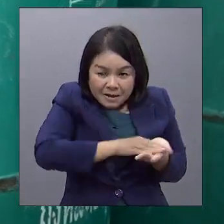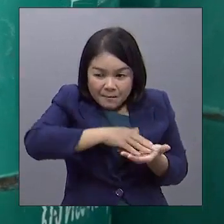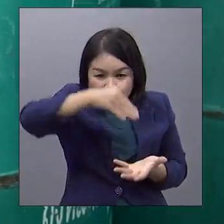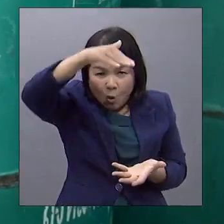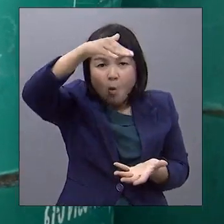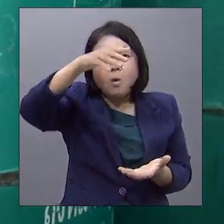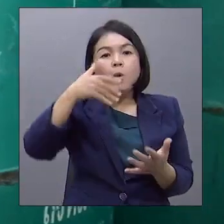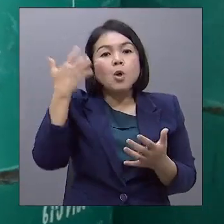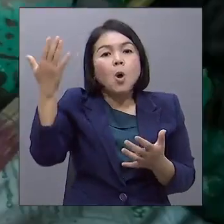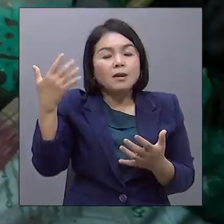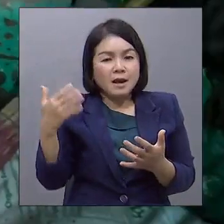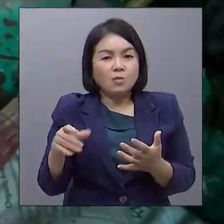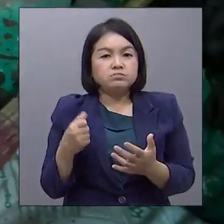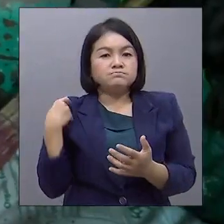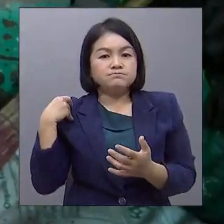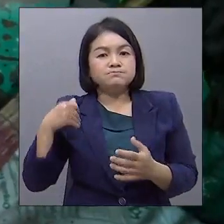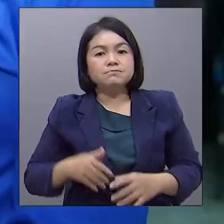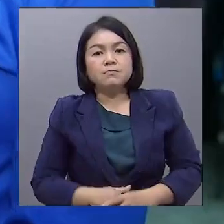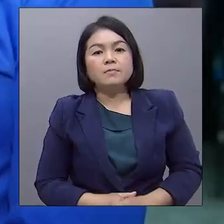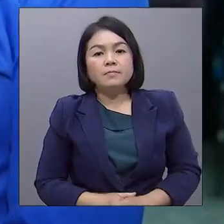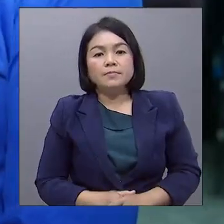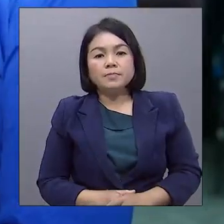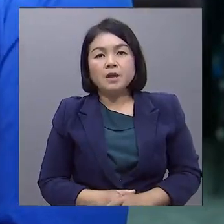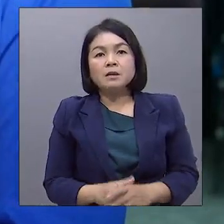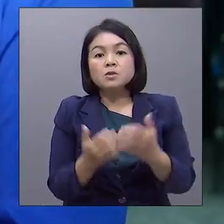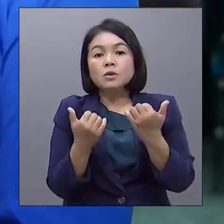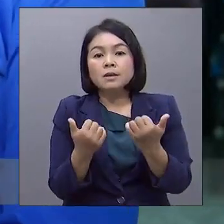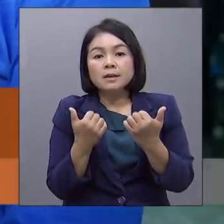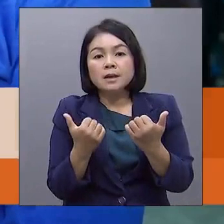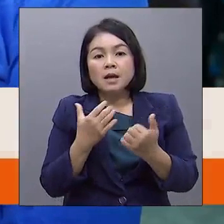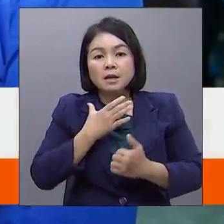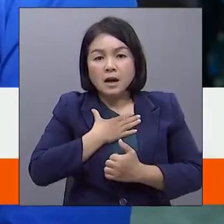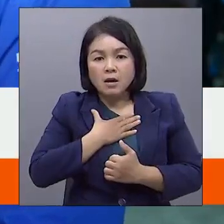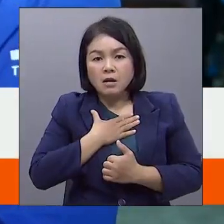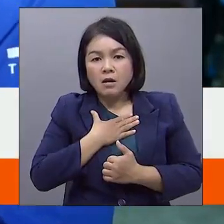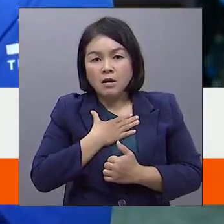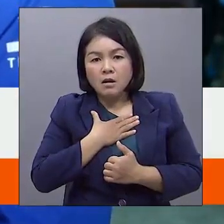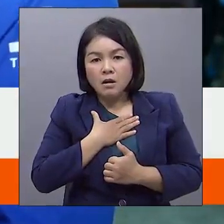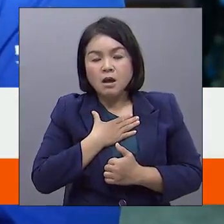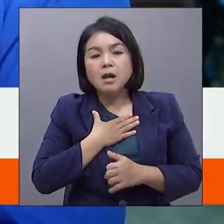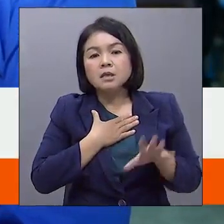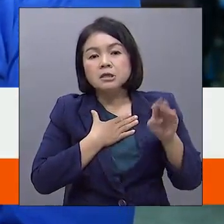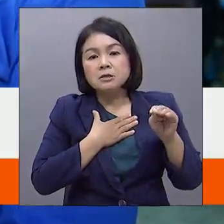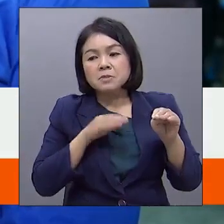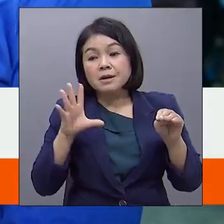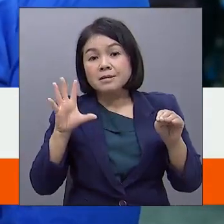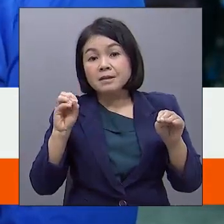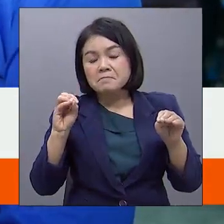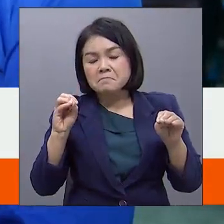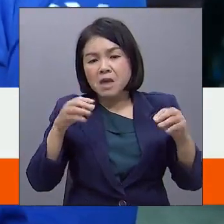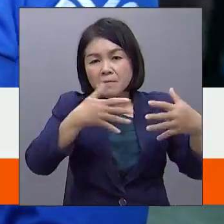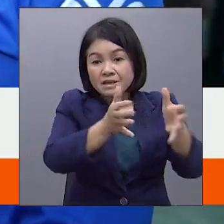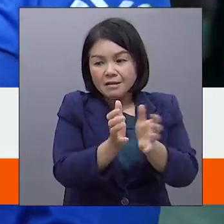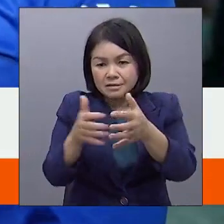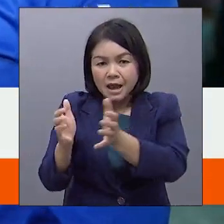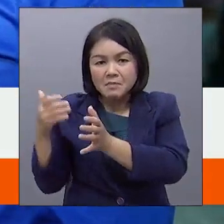จะขึ้นราคาไปแล้วเหมือนกันค่ะ ตอนนี้ผมได้อยู่40-50ถังต่อวัน มันเพิ่มขึ้นลดลงยัง